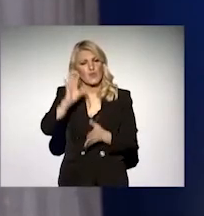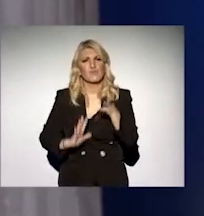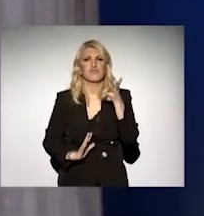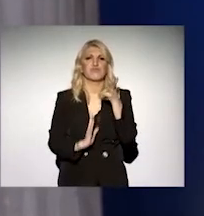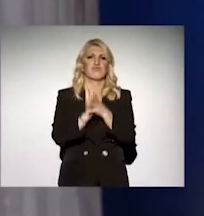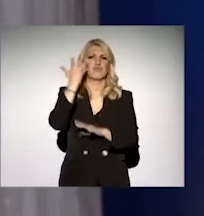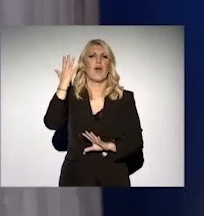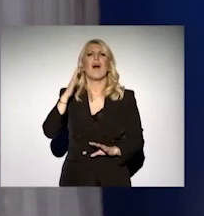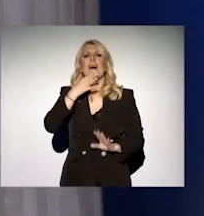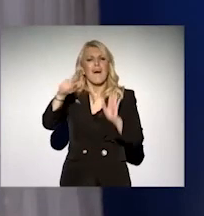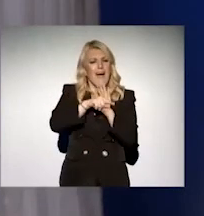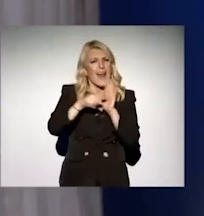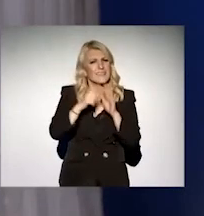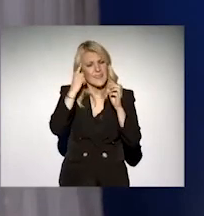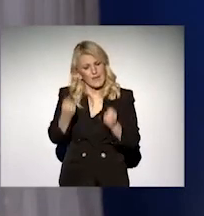Δημοκρατία?